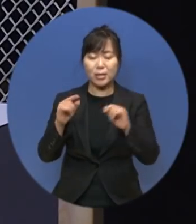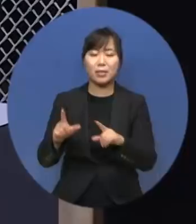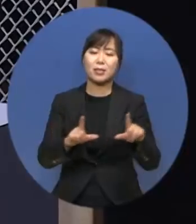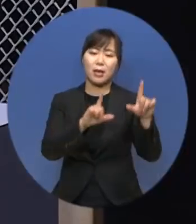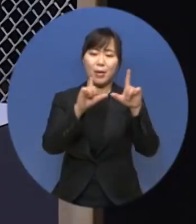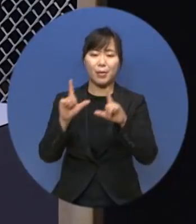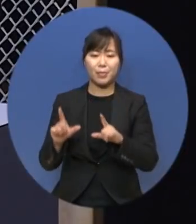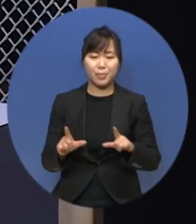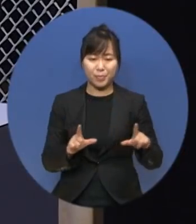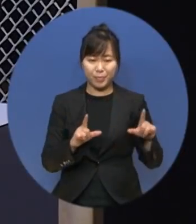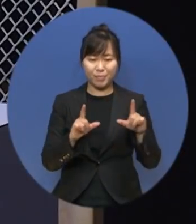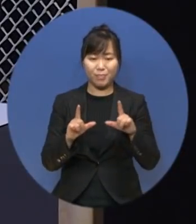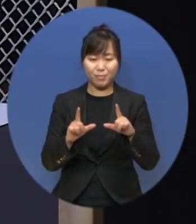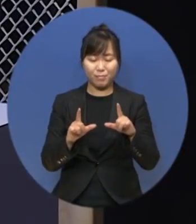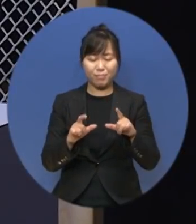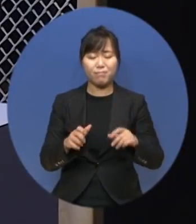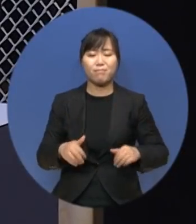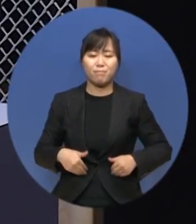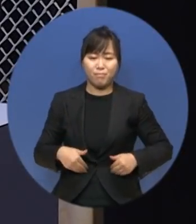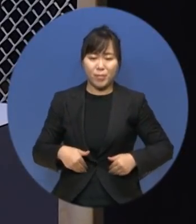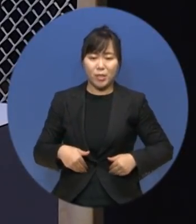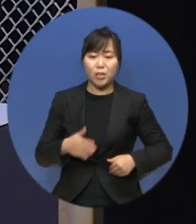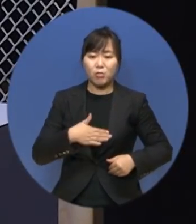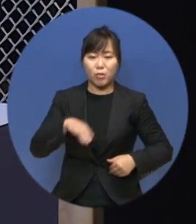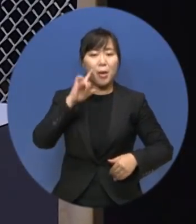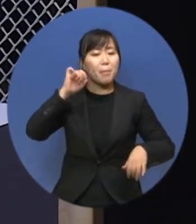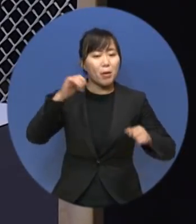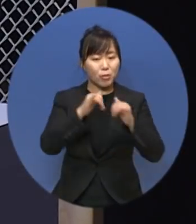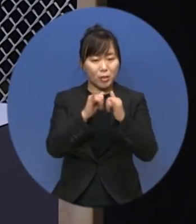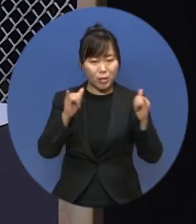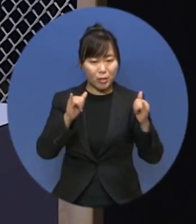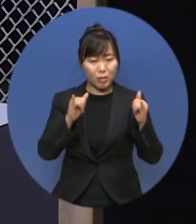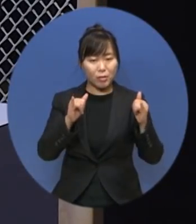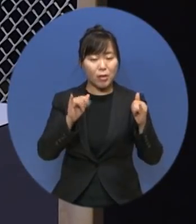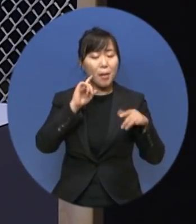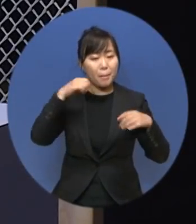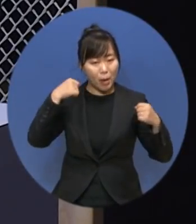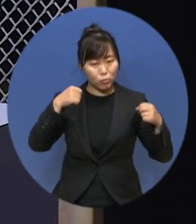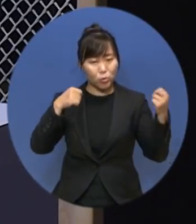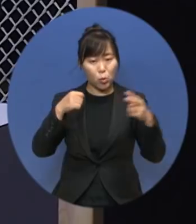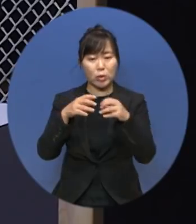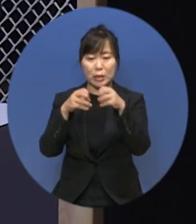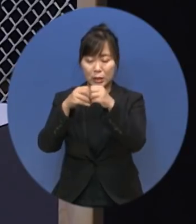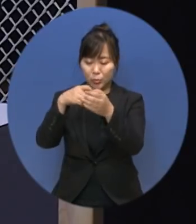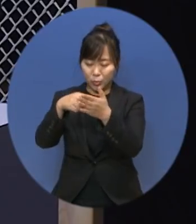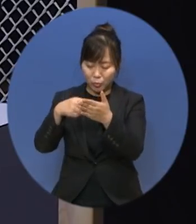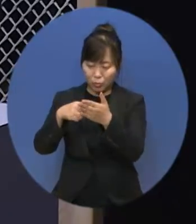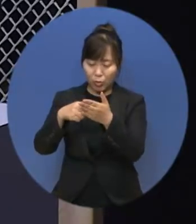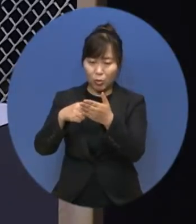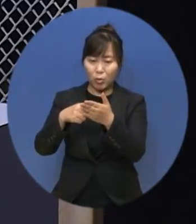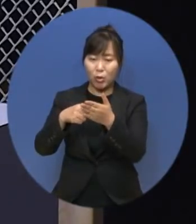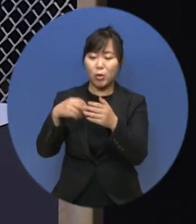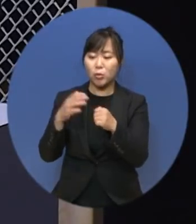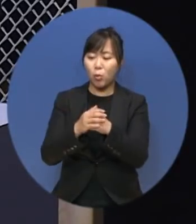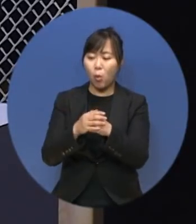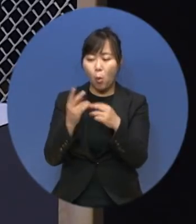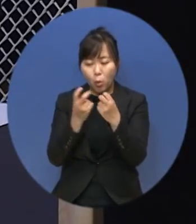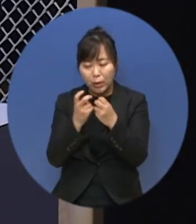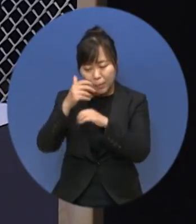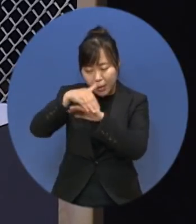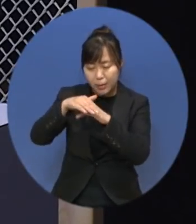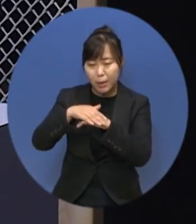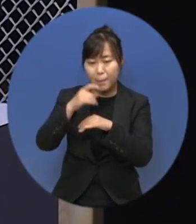가야 된다고 생각해요. 그래서 저희 배우님들은 배우뿐만 아니라 글도 쓰고 연출 공부도 하면서